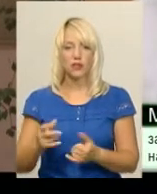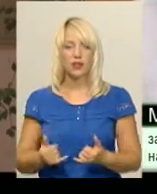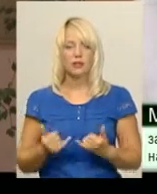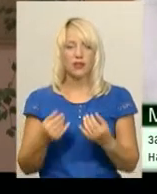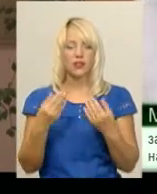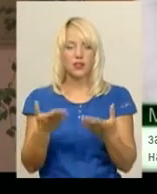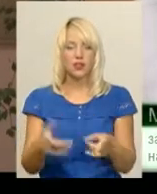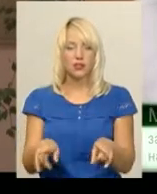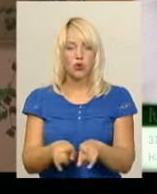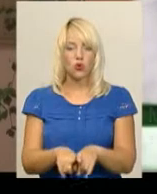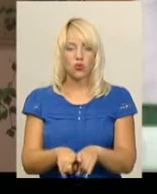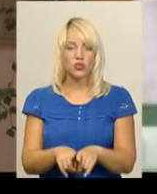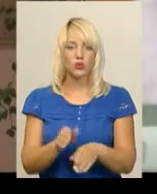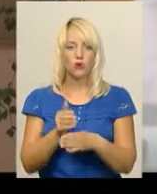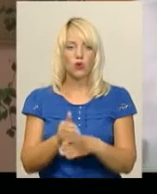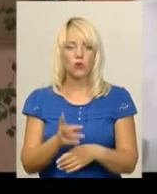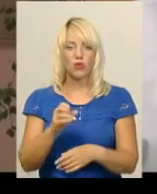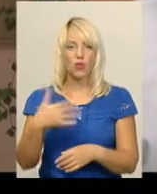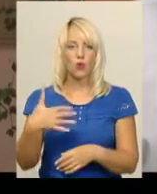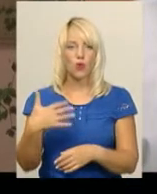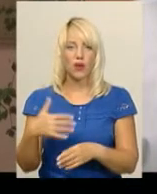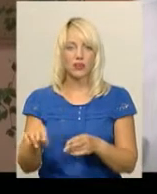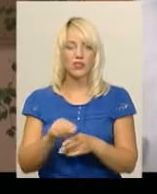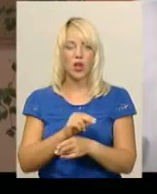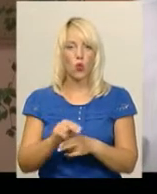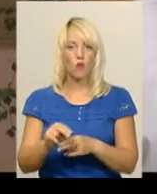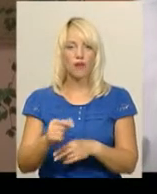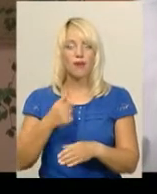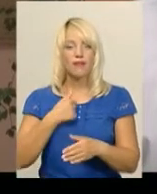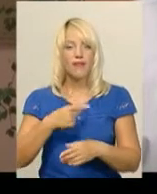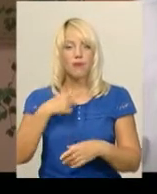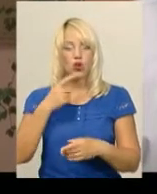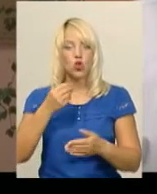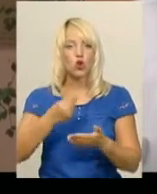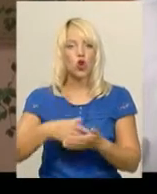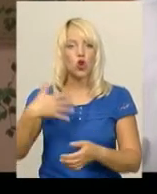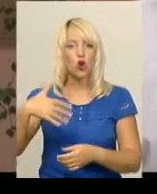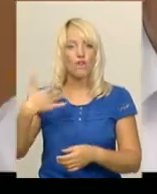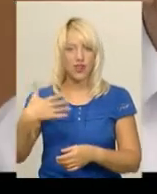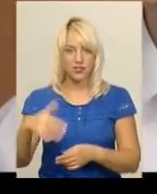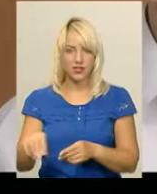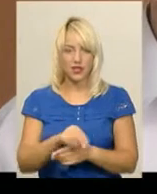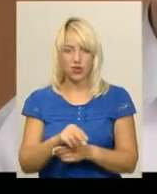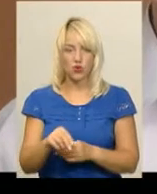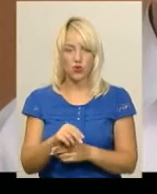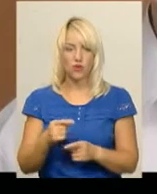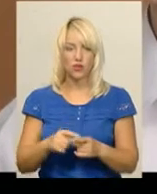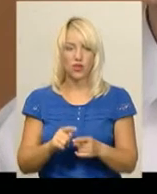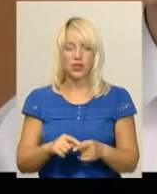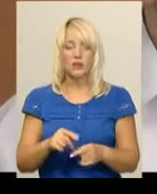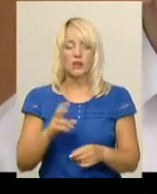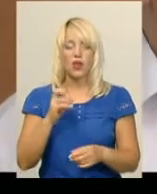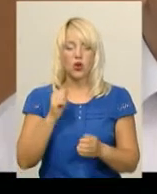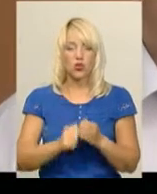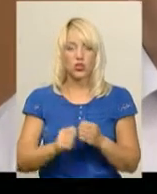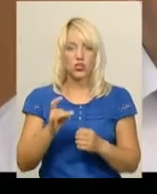надання такої допомоги на дороговартісне лікування, але я підкреслюю дороговартісне лікування. Кожен рік на сесії обласної